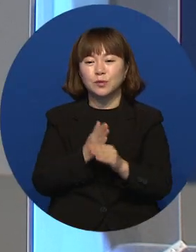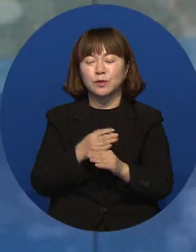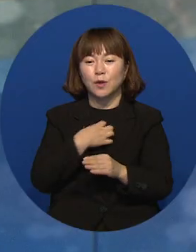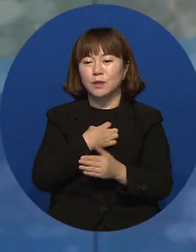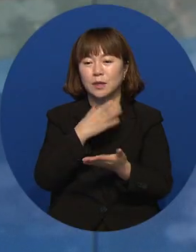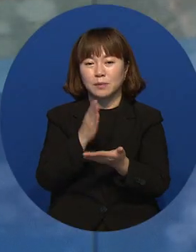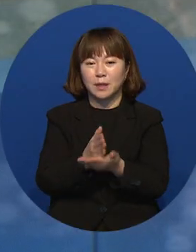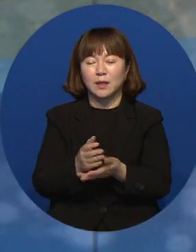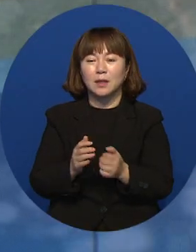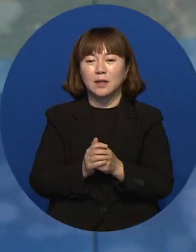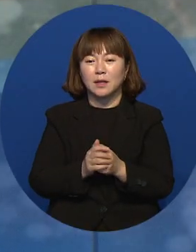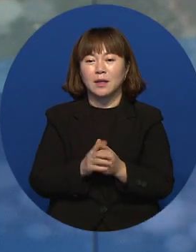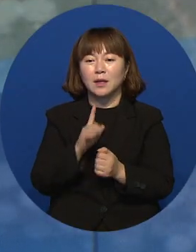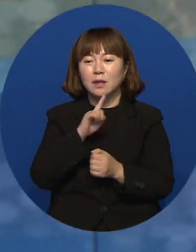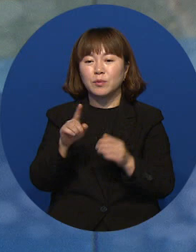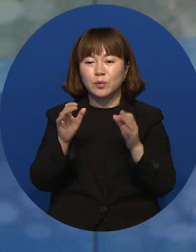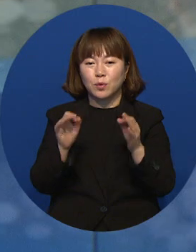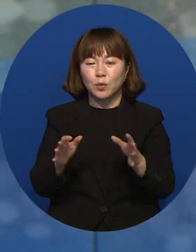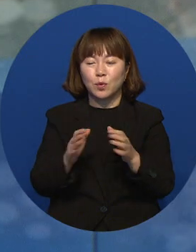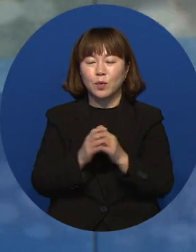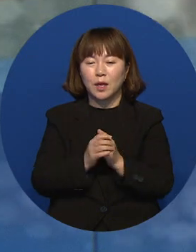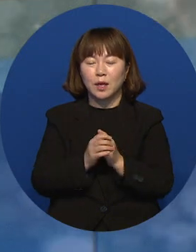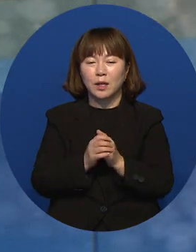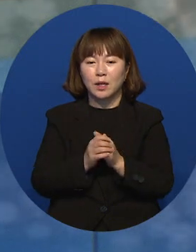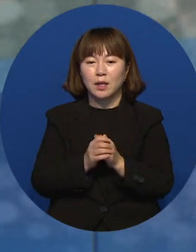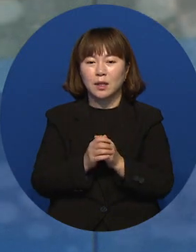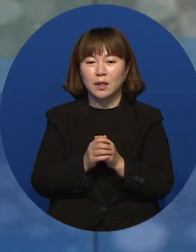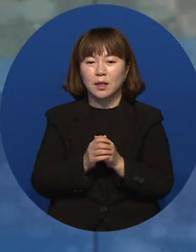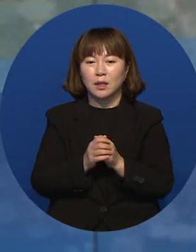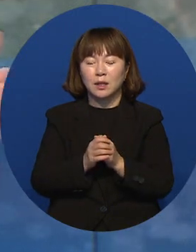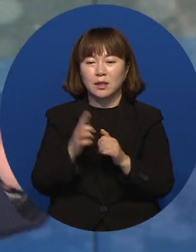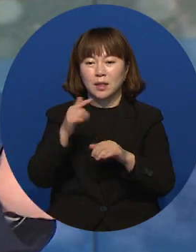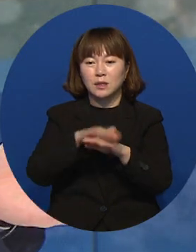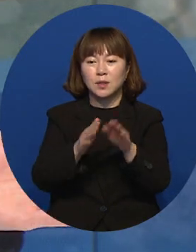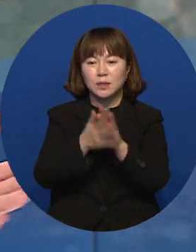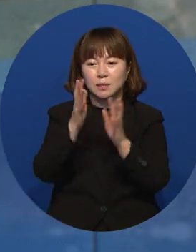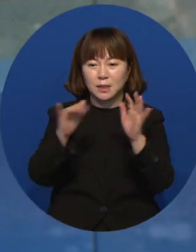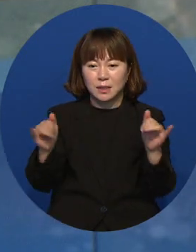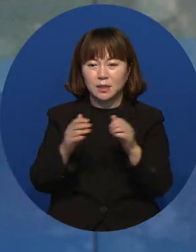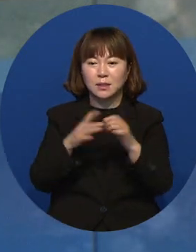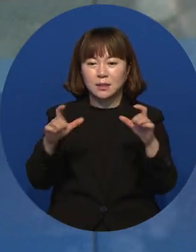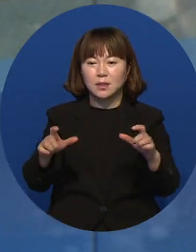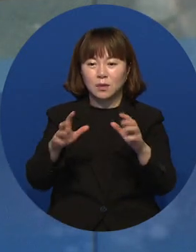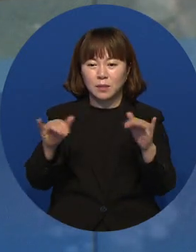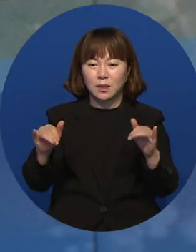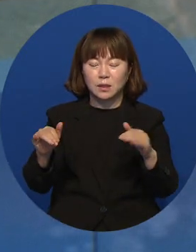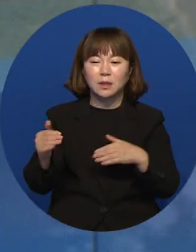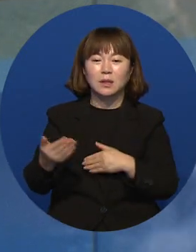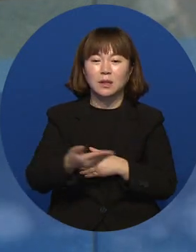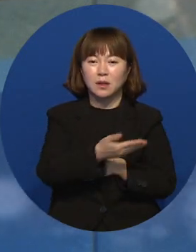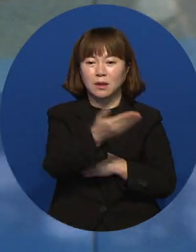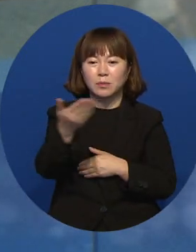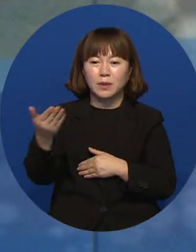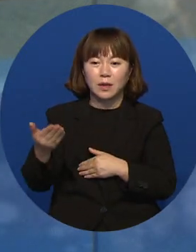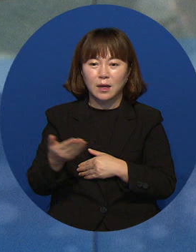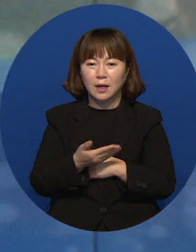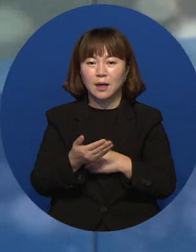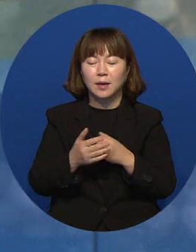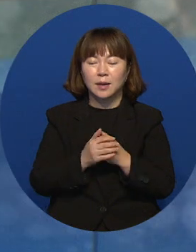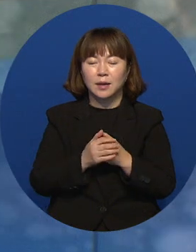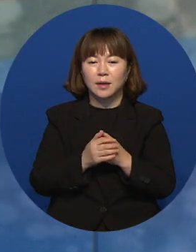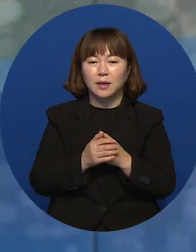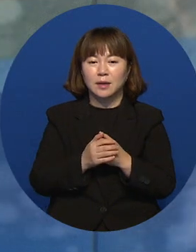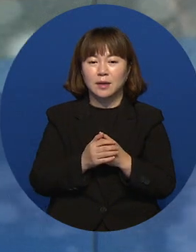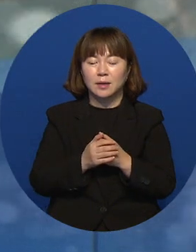시 꾼을 저희 방송 리드 코리언 나 편인데 우리 대전 시민들도 우리지역 믿을께 각 그 속한 개에서